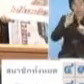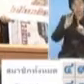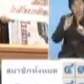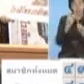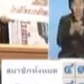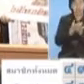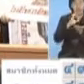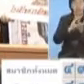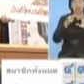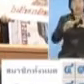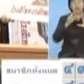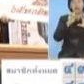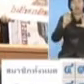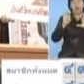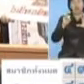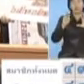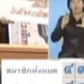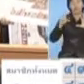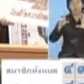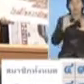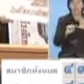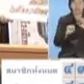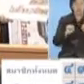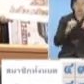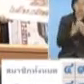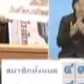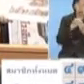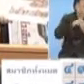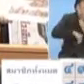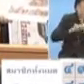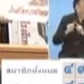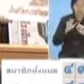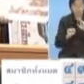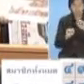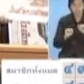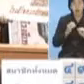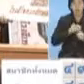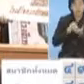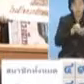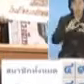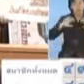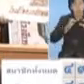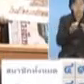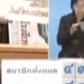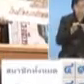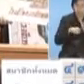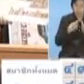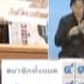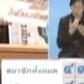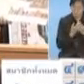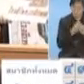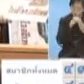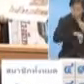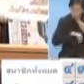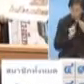บ 58,96 ล้านบาทเพื่อปราบปรามการทุจริตขณะนี้ผมกำลังช่วยรัฐบาลในการชี้ช่องทางว่ามันมีการทุจริตเกิ